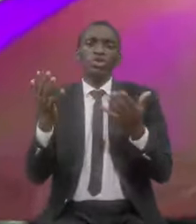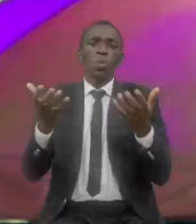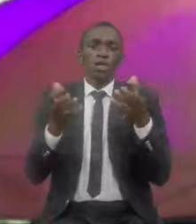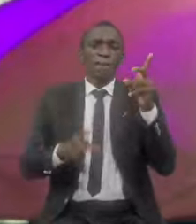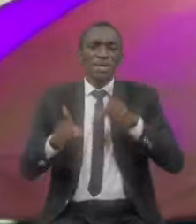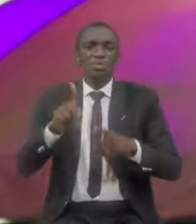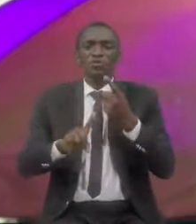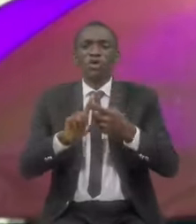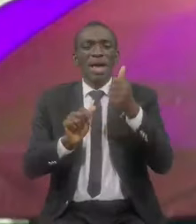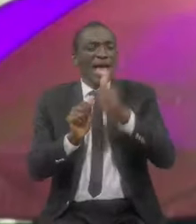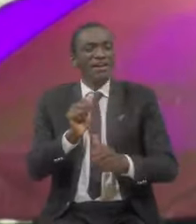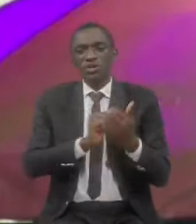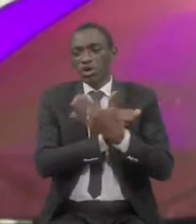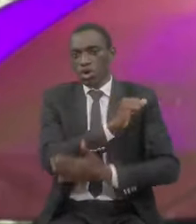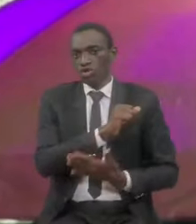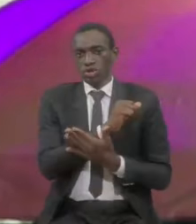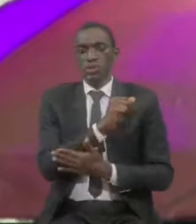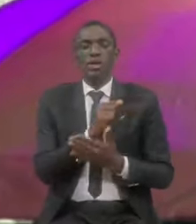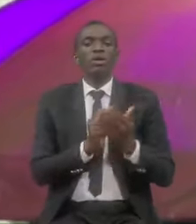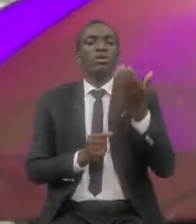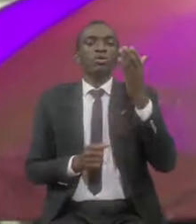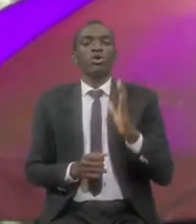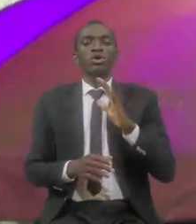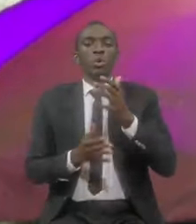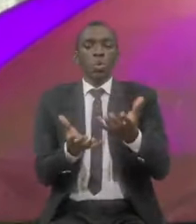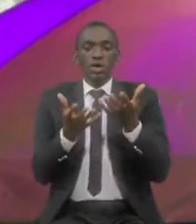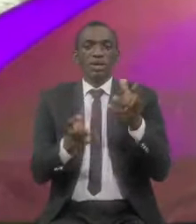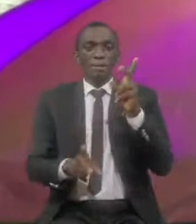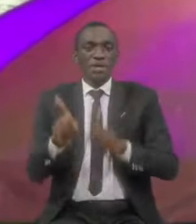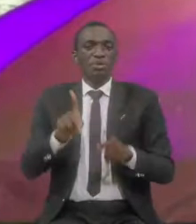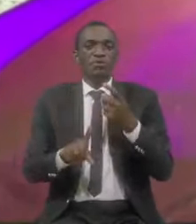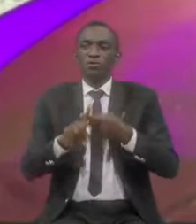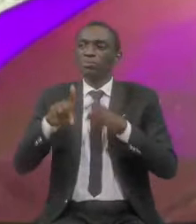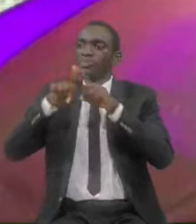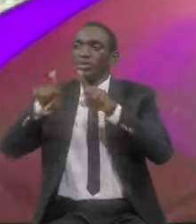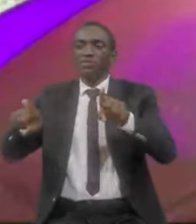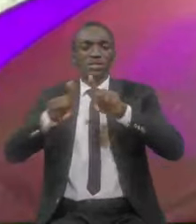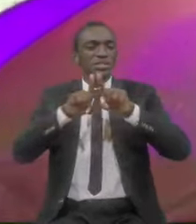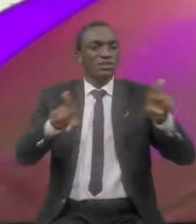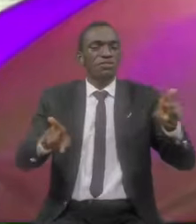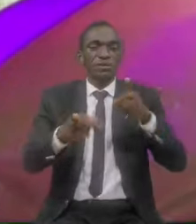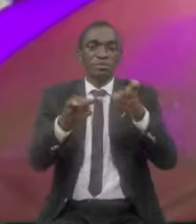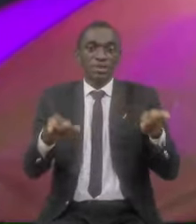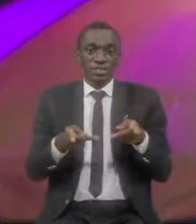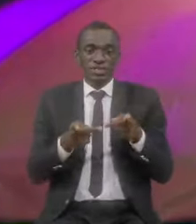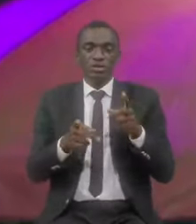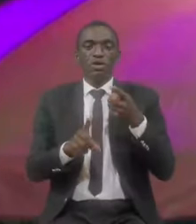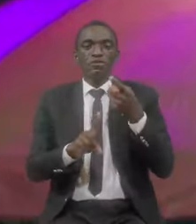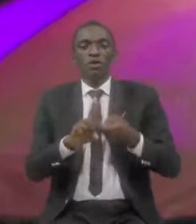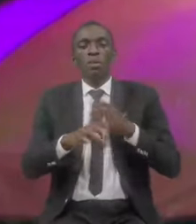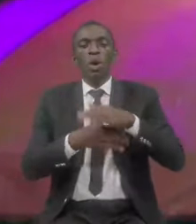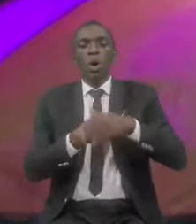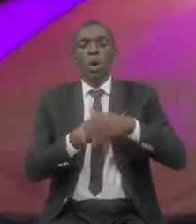nation, il veut que les gens du monde entier, il veut que les gens de toute génération,